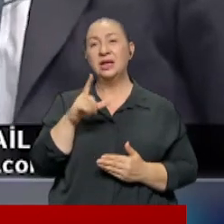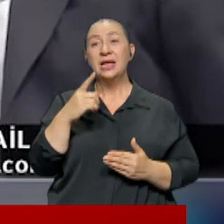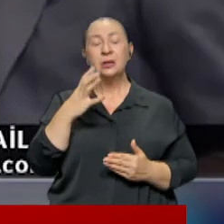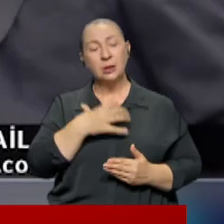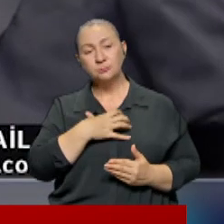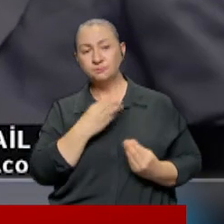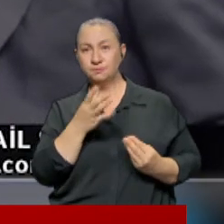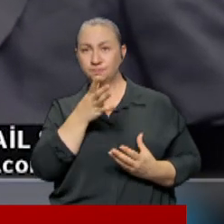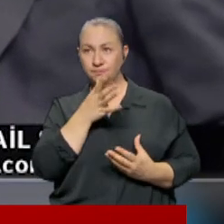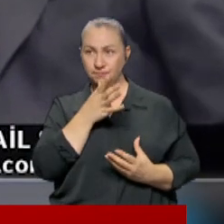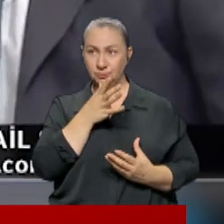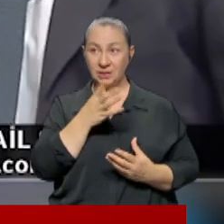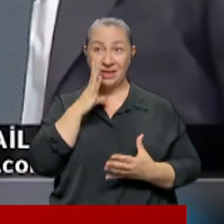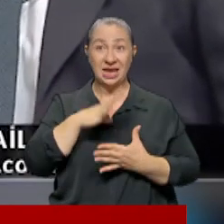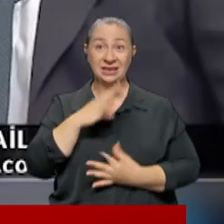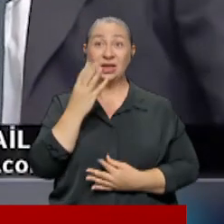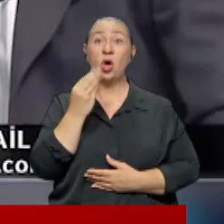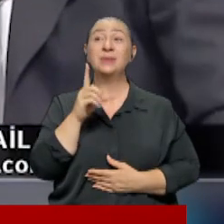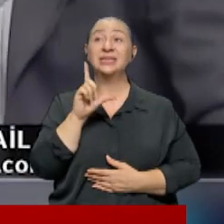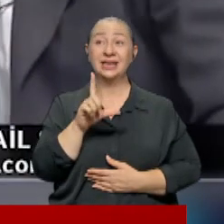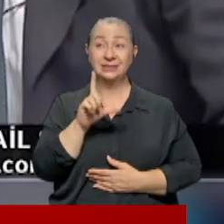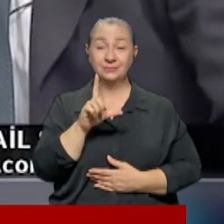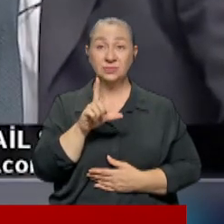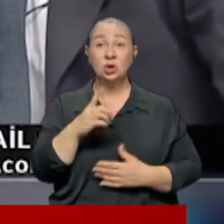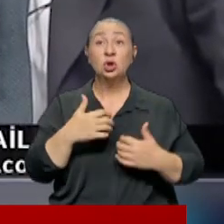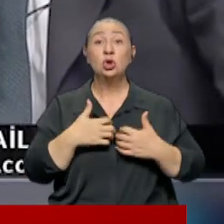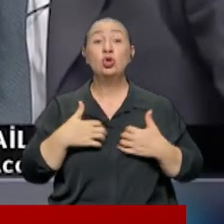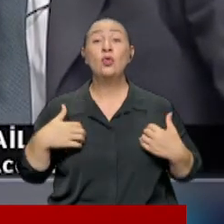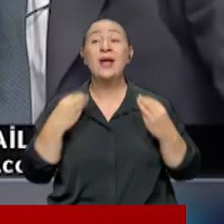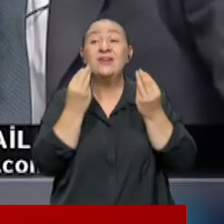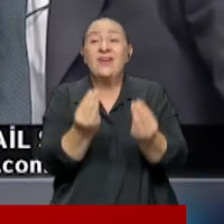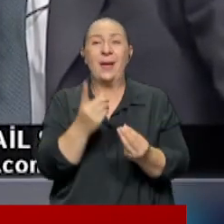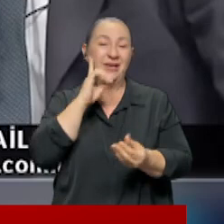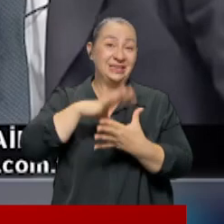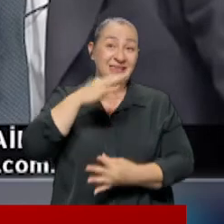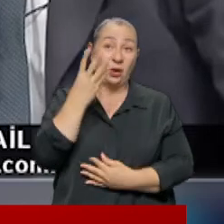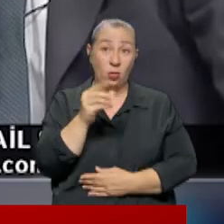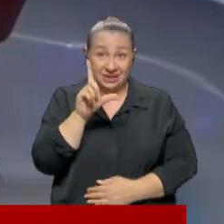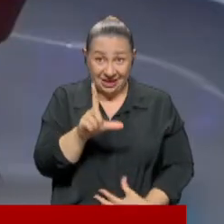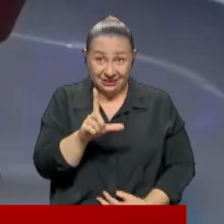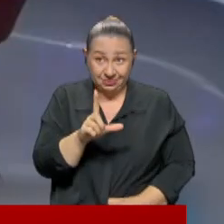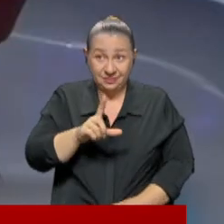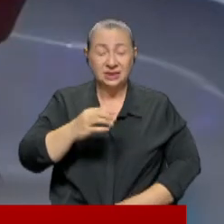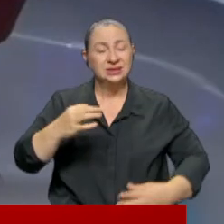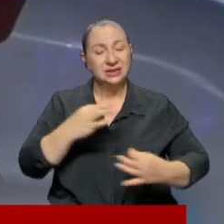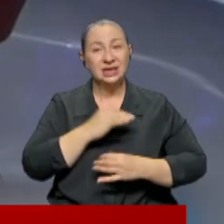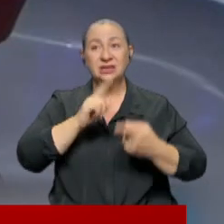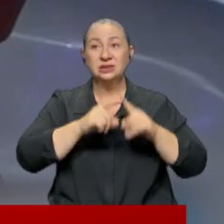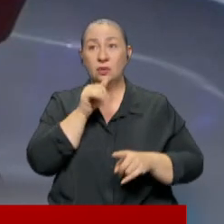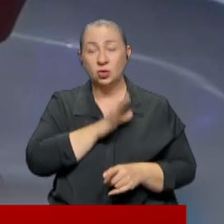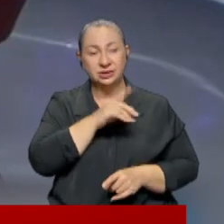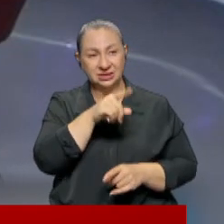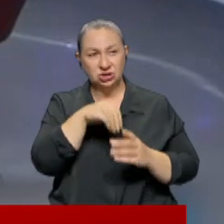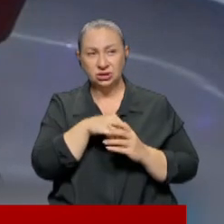olan bir insan olması icap eder. Güven telkin eden bir insan olması icap eder. Sayın Kılıçdaroğlu sizin